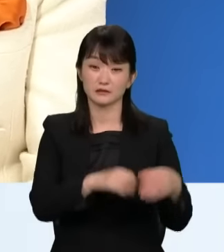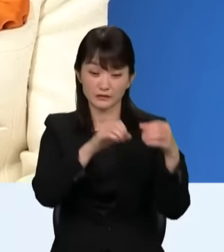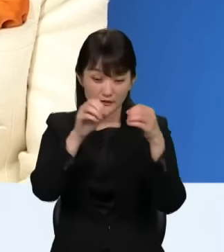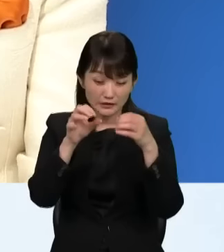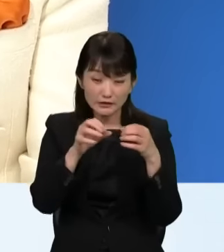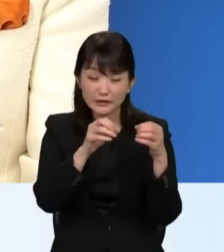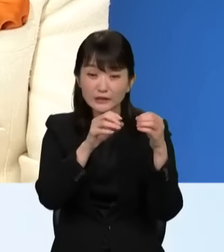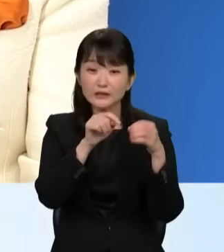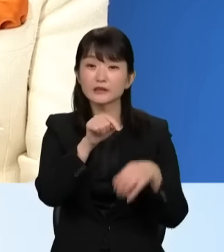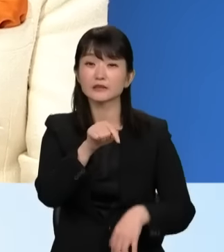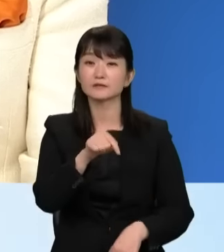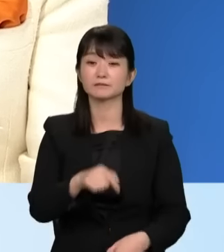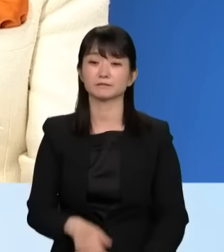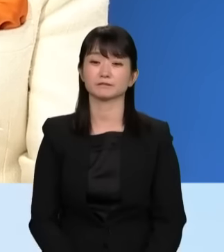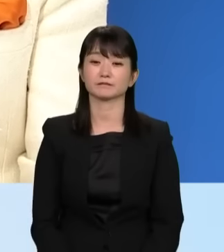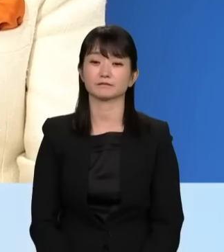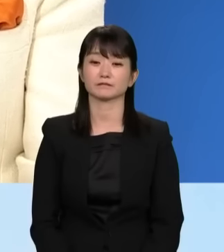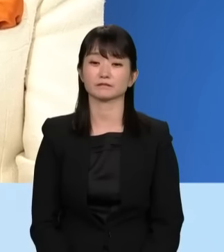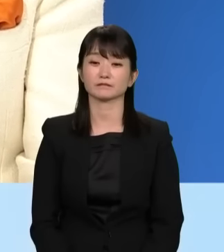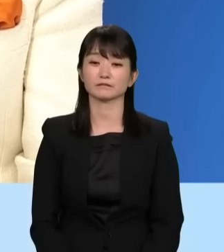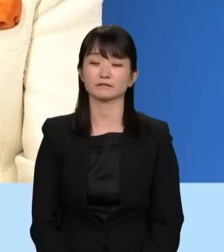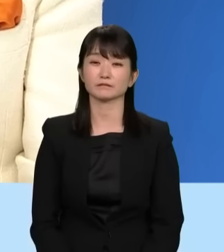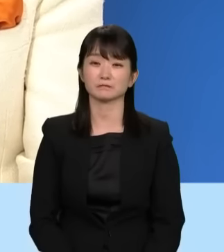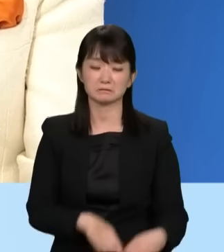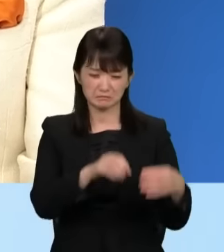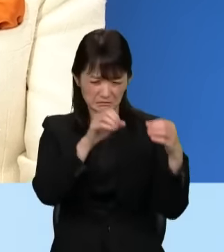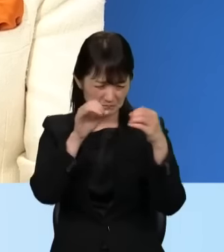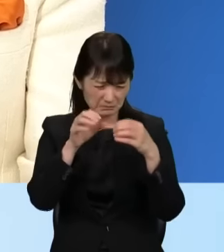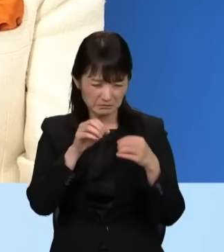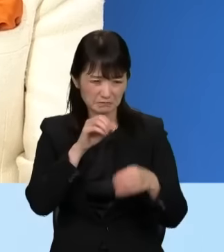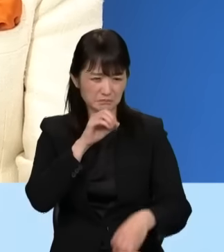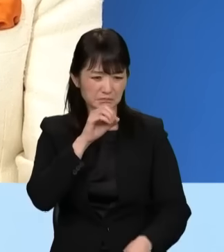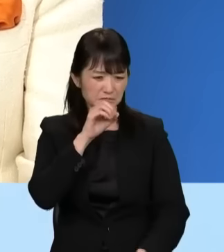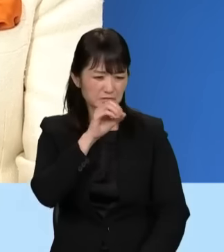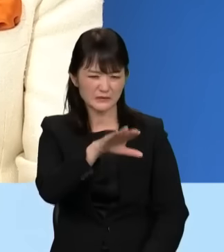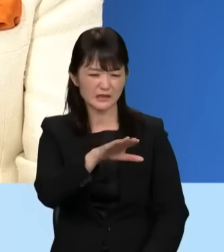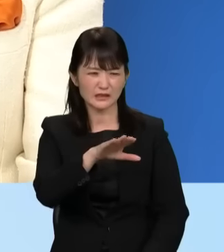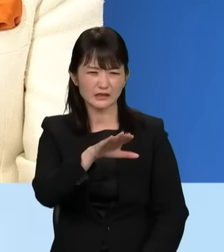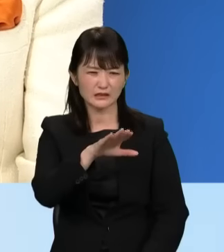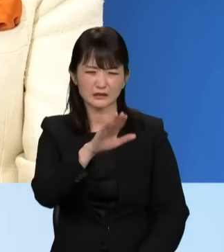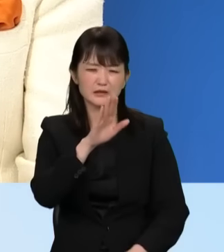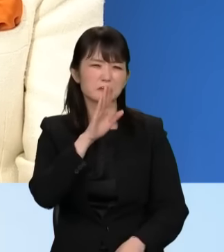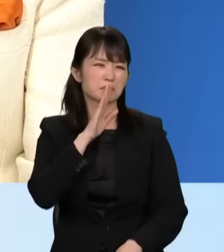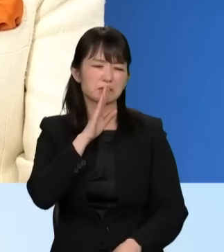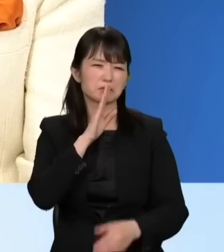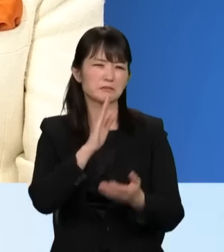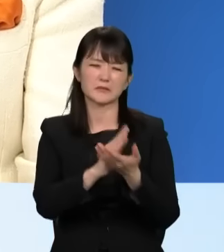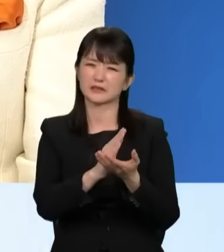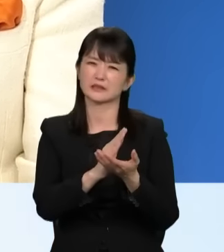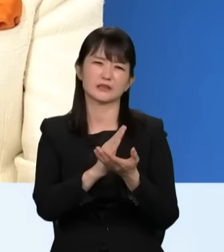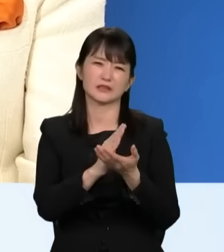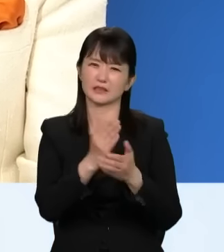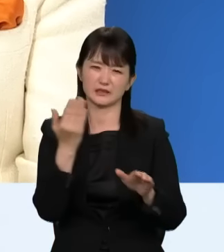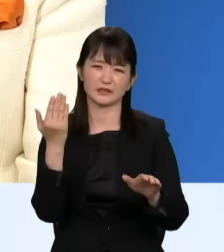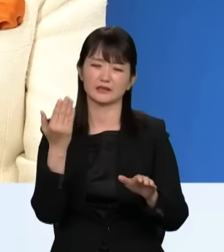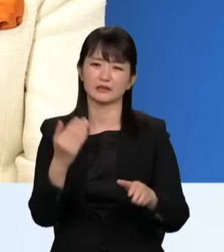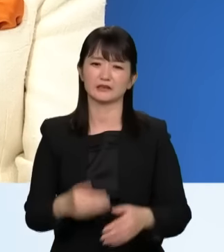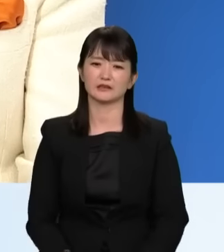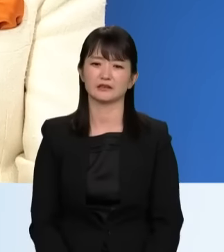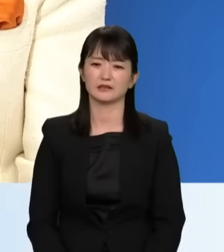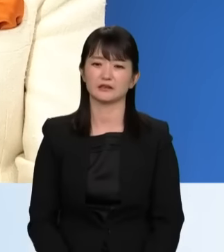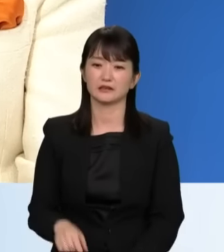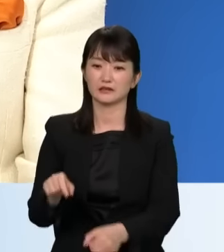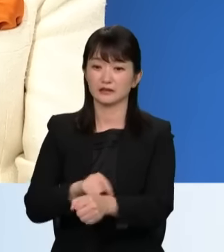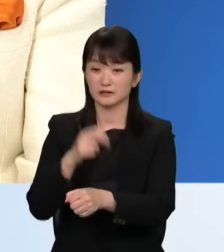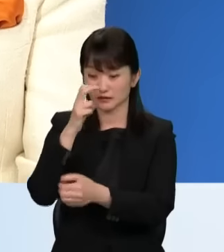것을 제가 어 이야기하는 것이 옳지 않다는 생각을 좀 제가 합니다 그래 아 왜냐면 개혁 신당은 이제 특권에